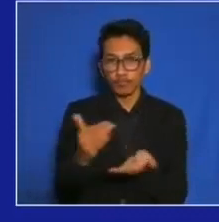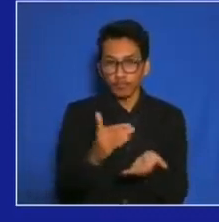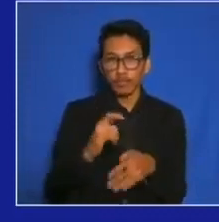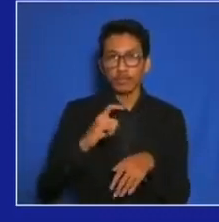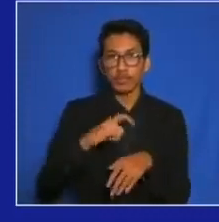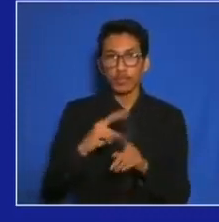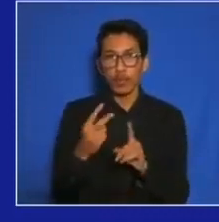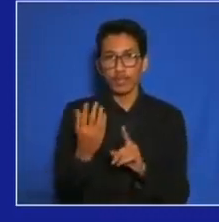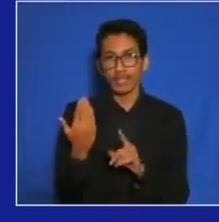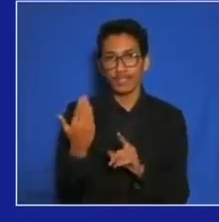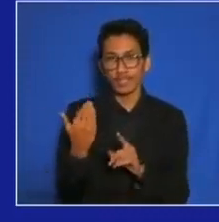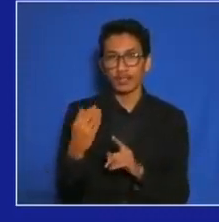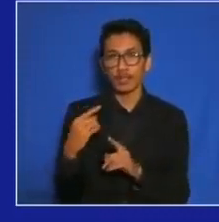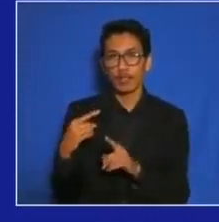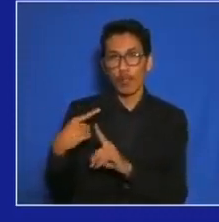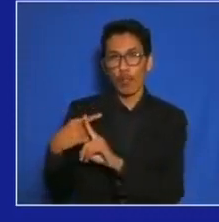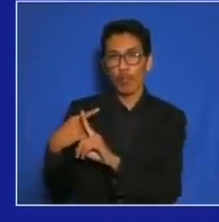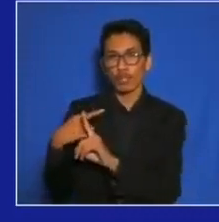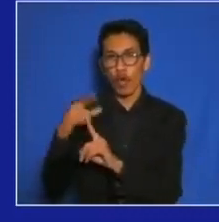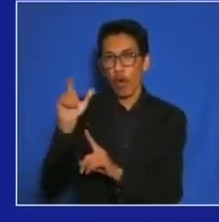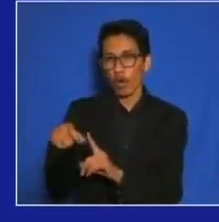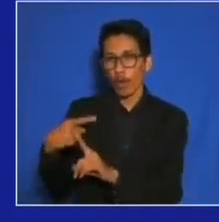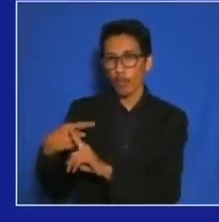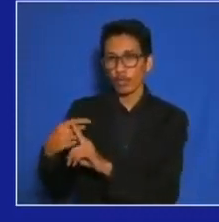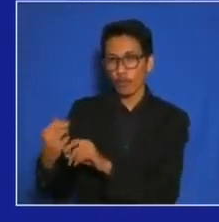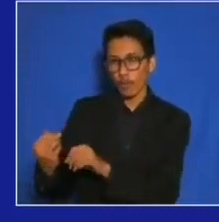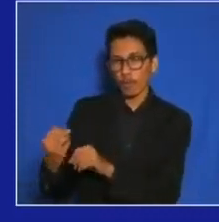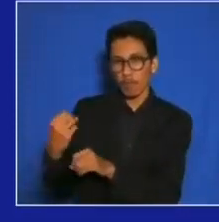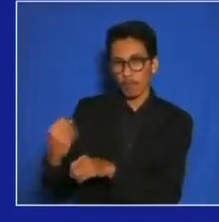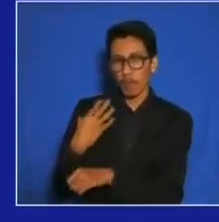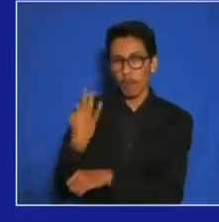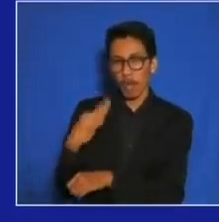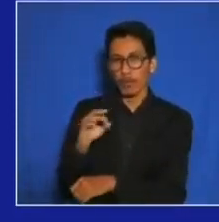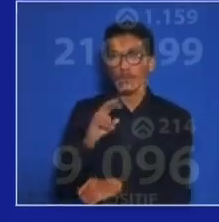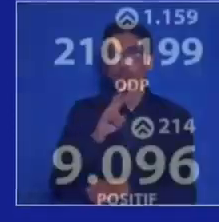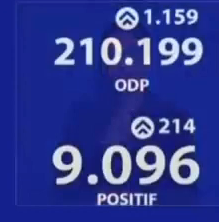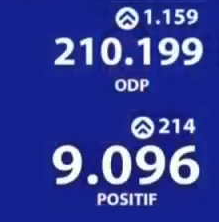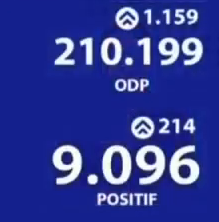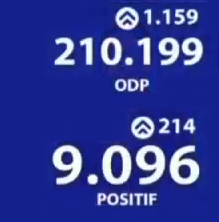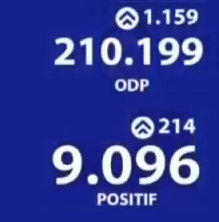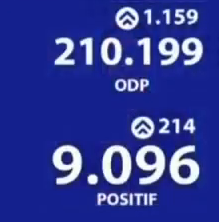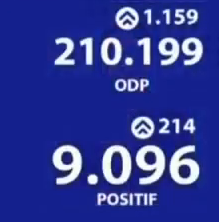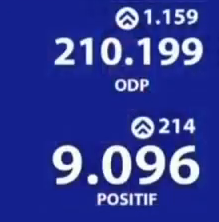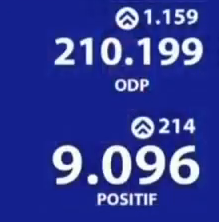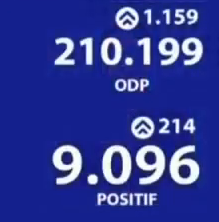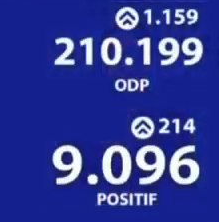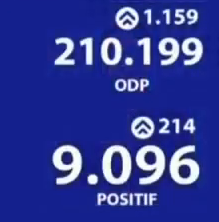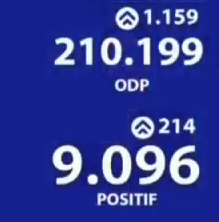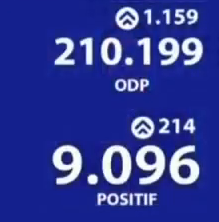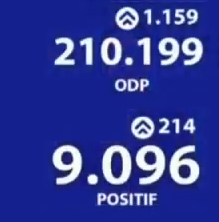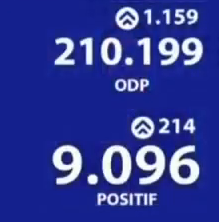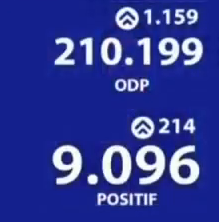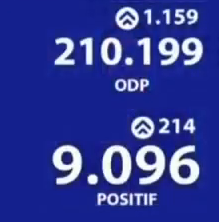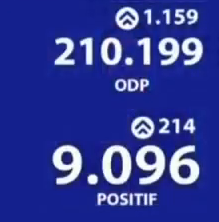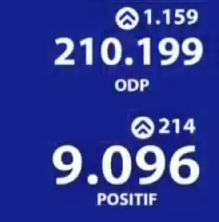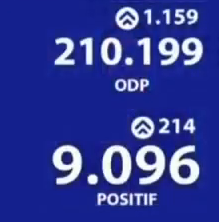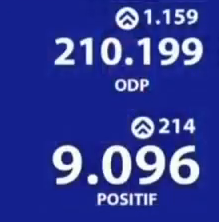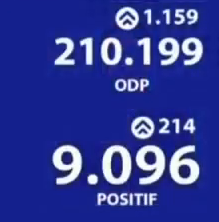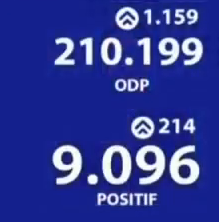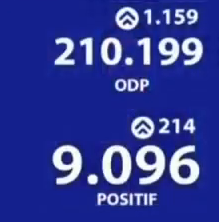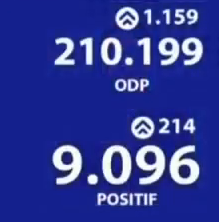terkonfirmasi kasus positif baru sebanyak 214 orang. Sehingga totalnya menjadi 9.096